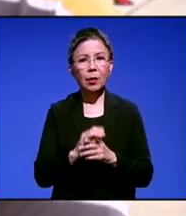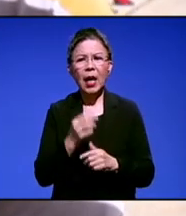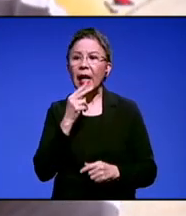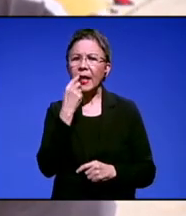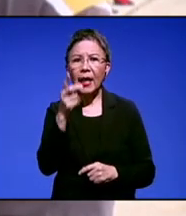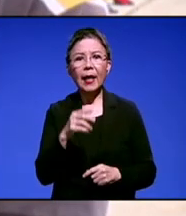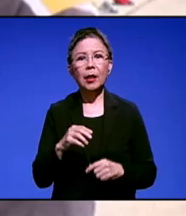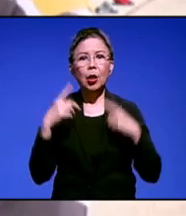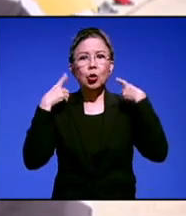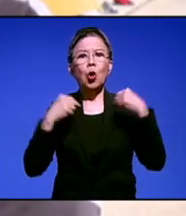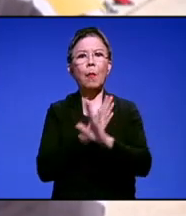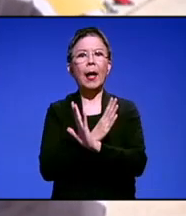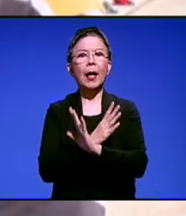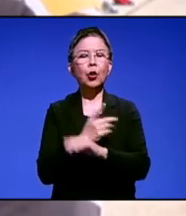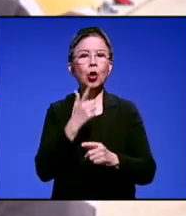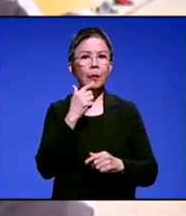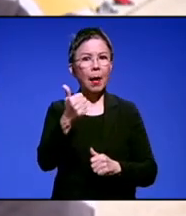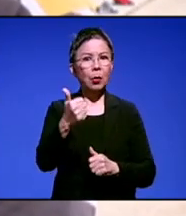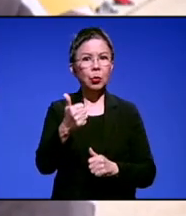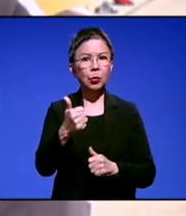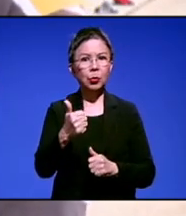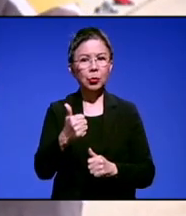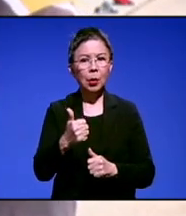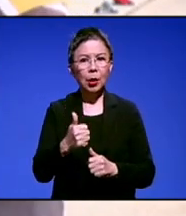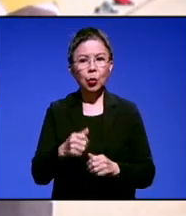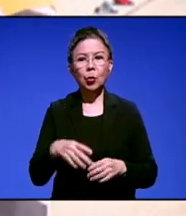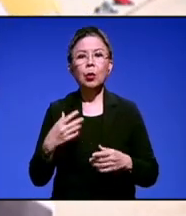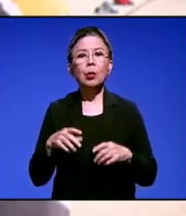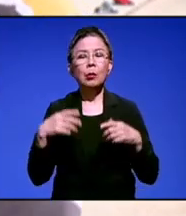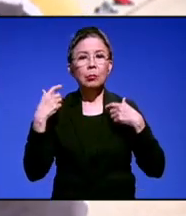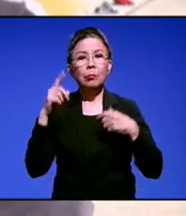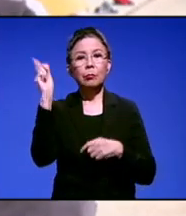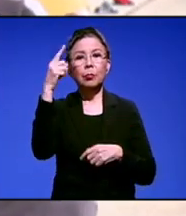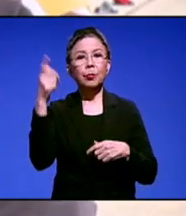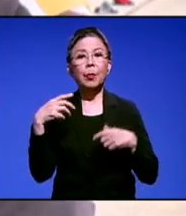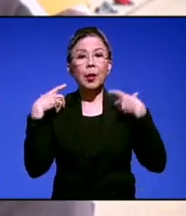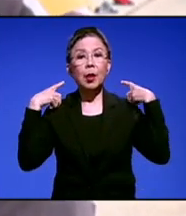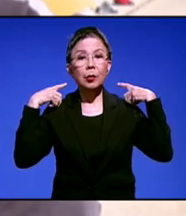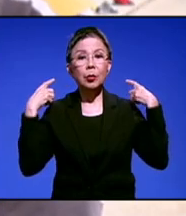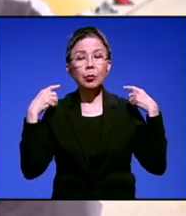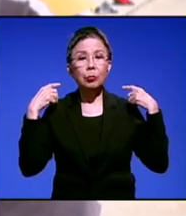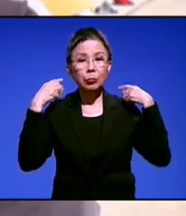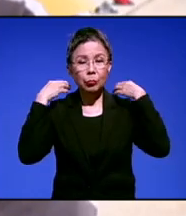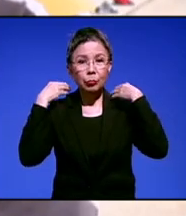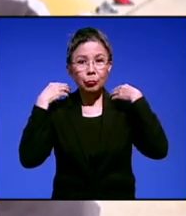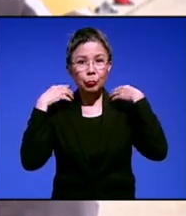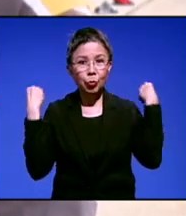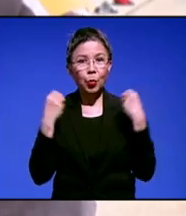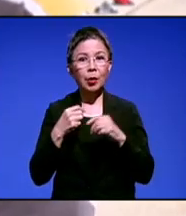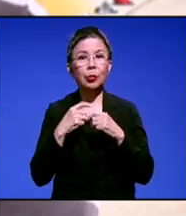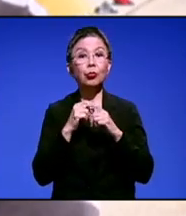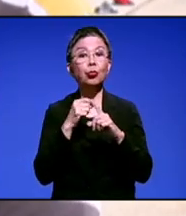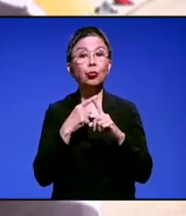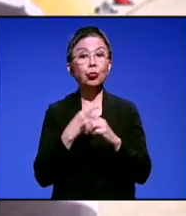Surabaya itu lebih dulu membebaskan biaya sewa itu 3 bulan, April, Mei,